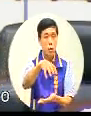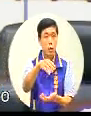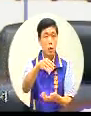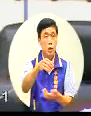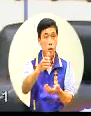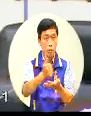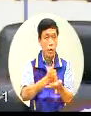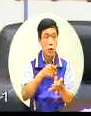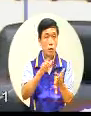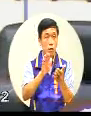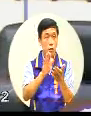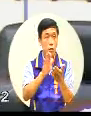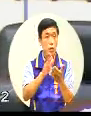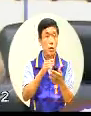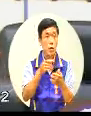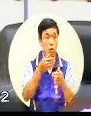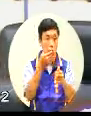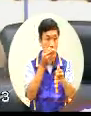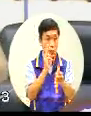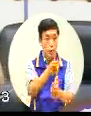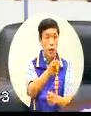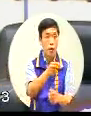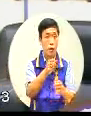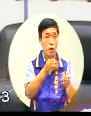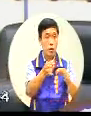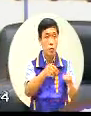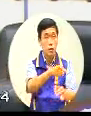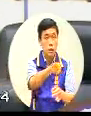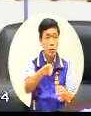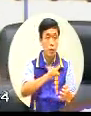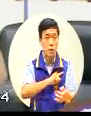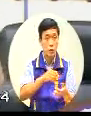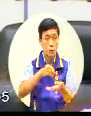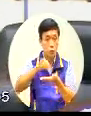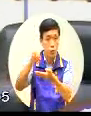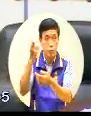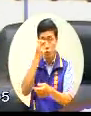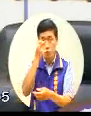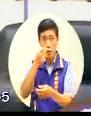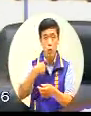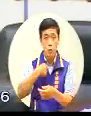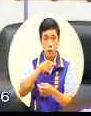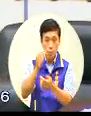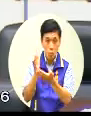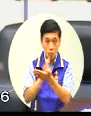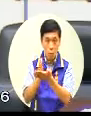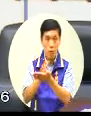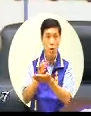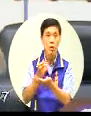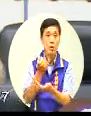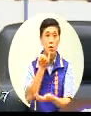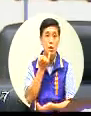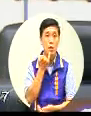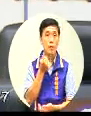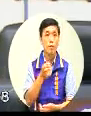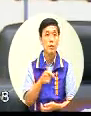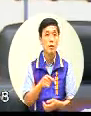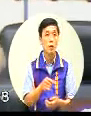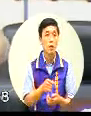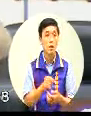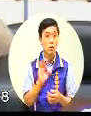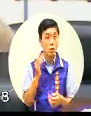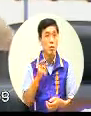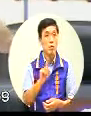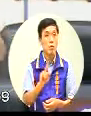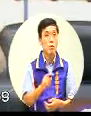者去自己去送验，然后我们来认证，这样是我觉得是最好的嘛。啊，一边出来弄迄落啊，但